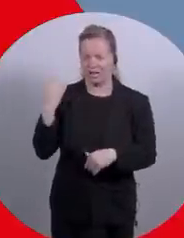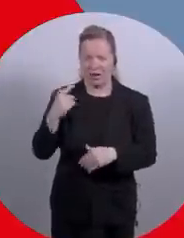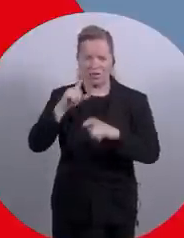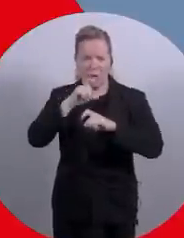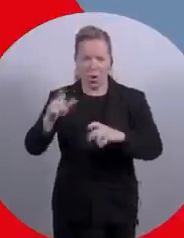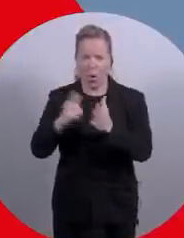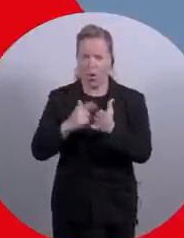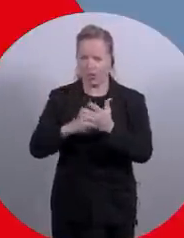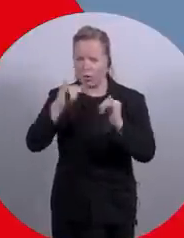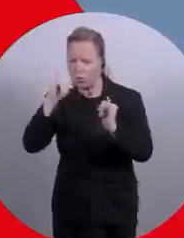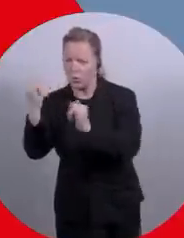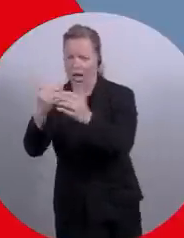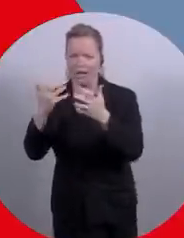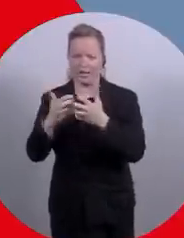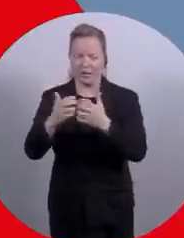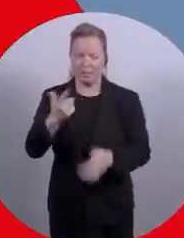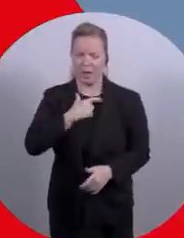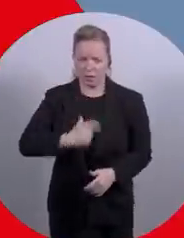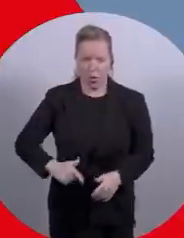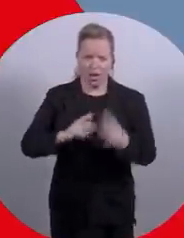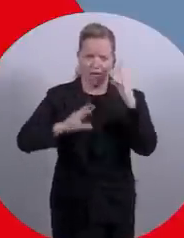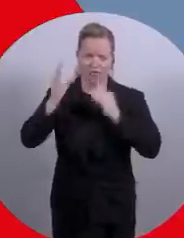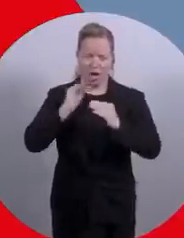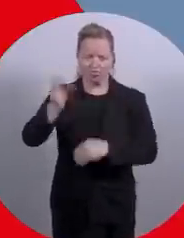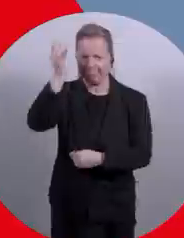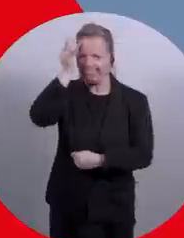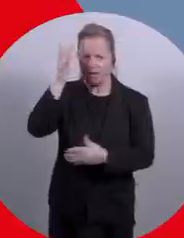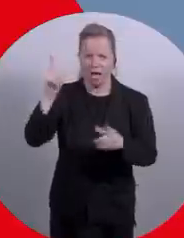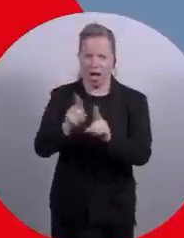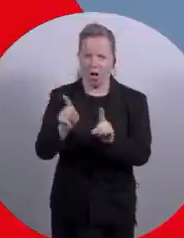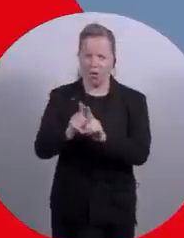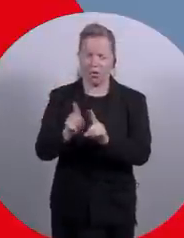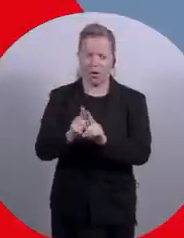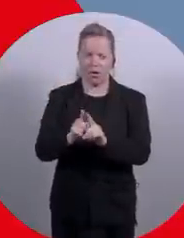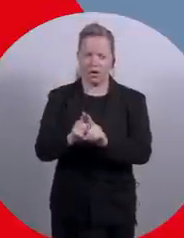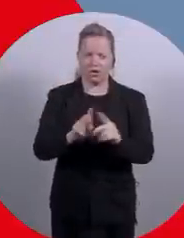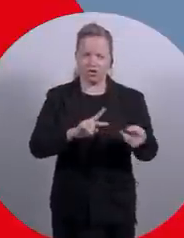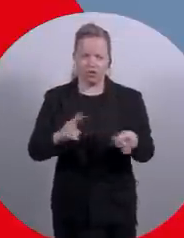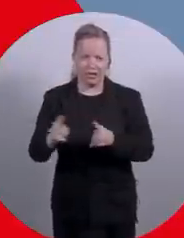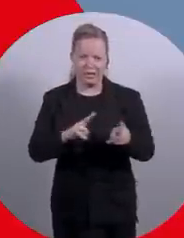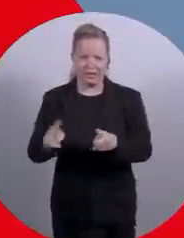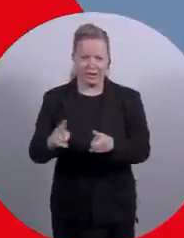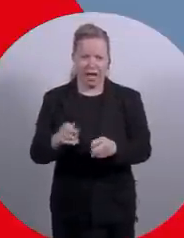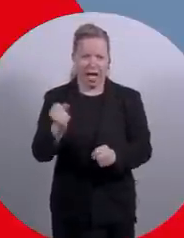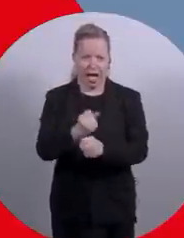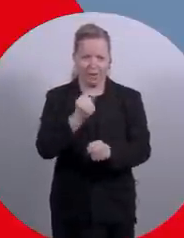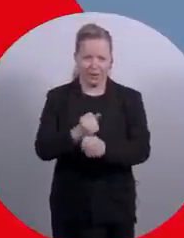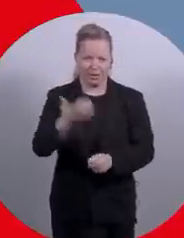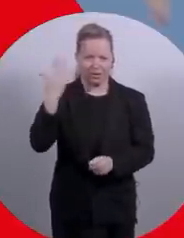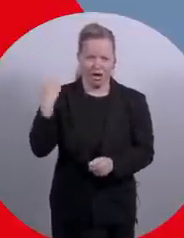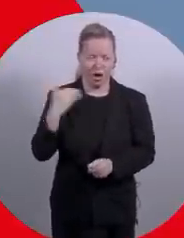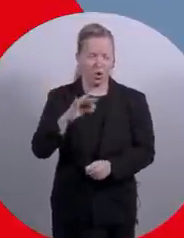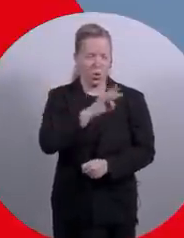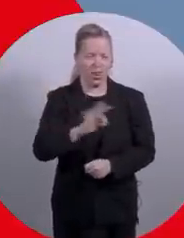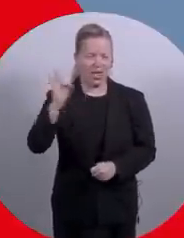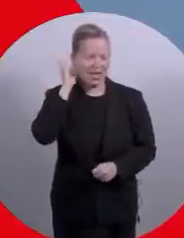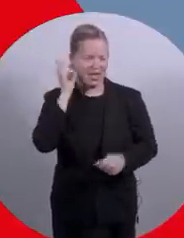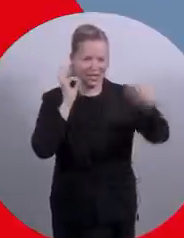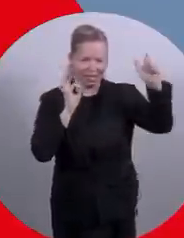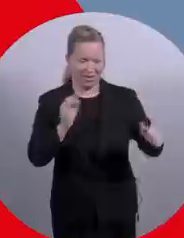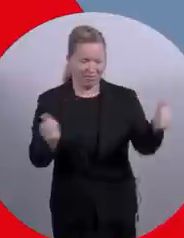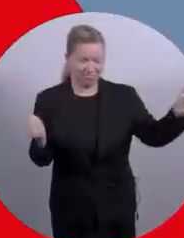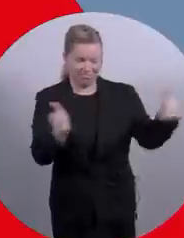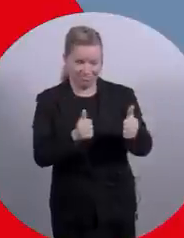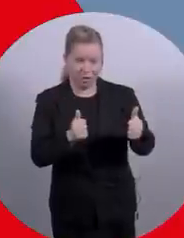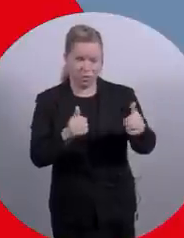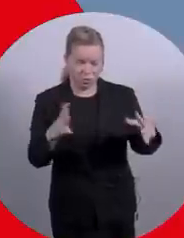erzählt ganzer persönliche Erfahrung die mitgenommen habe in der Schicht da in der Fabrik wo man gearbeitet haben mein Kollege seit der Seite mit mir